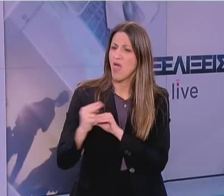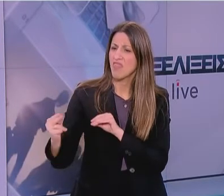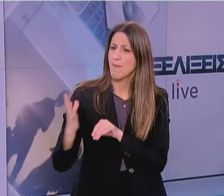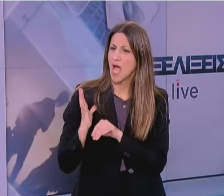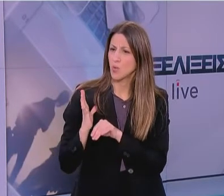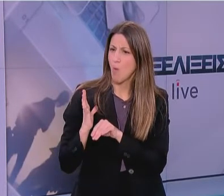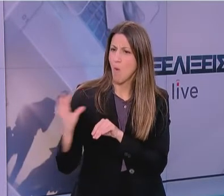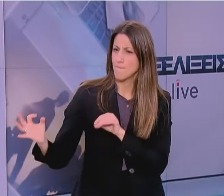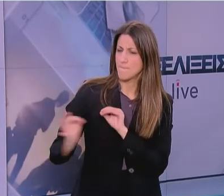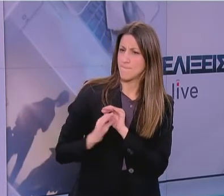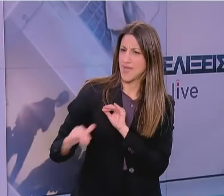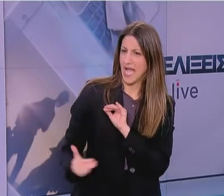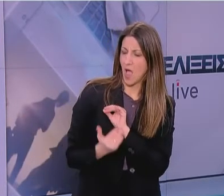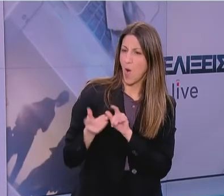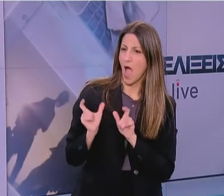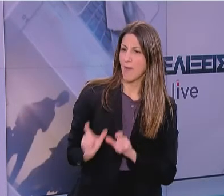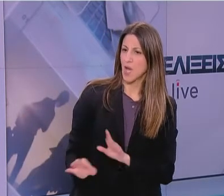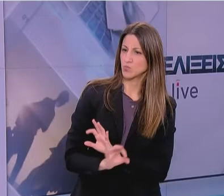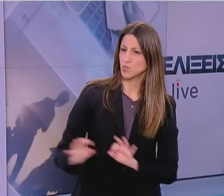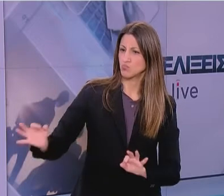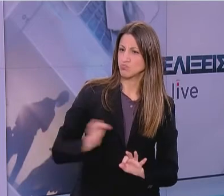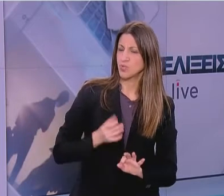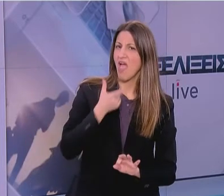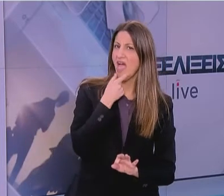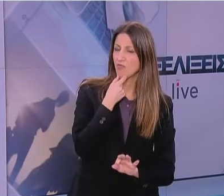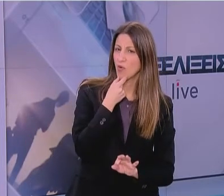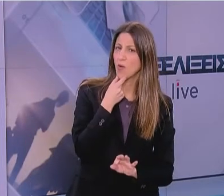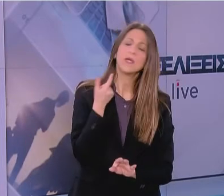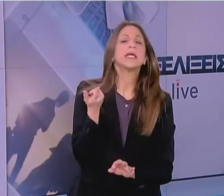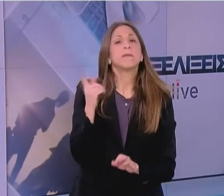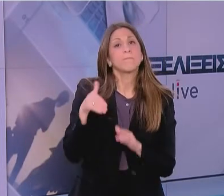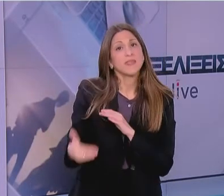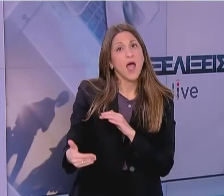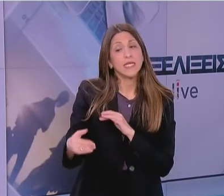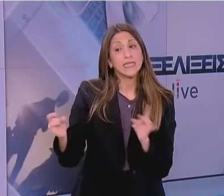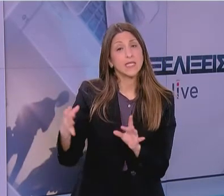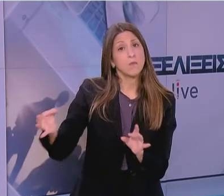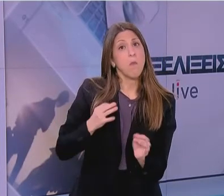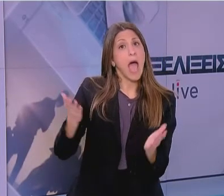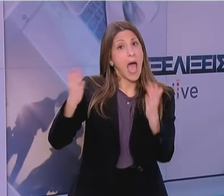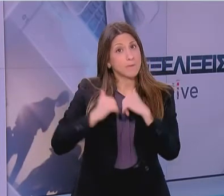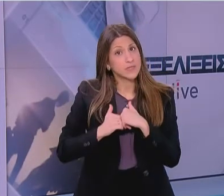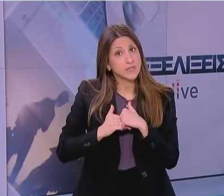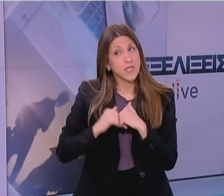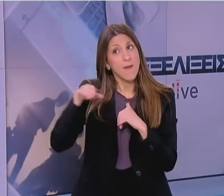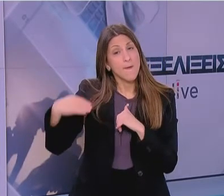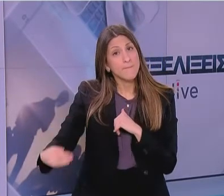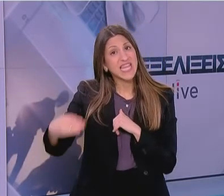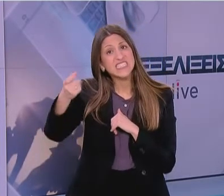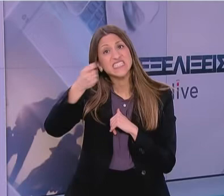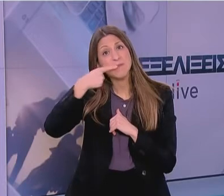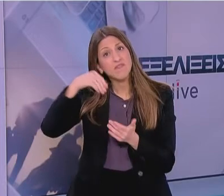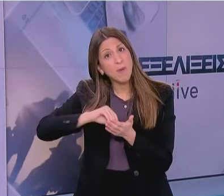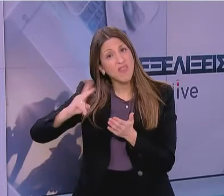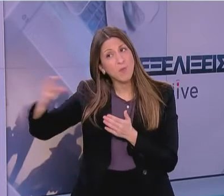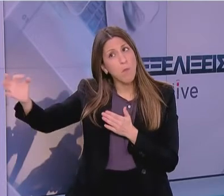χτίζεται ανοσία στον πληθυσμό και θα μείνουν κάποιοι μη άνοσοι και θα εκτεθούν περισσότερο, θα είναι πιο ευάλωτοι στο δεύτερο κύμα ή στη συνέχιση